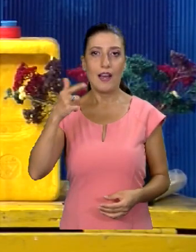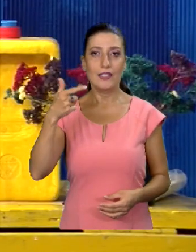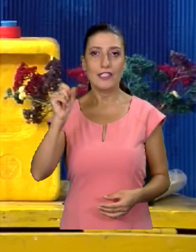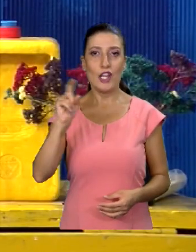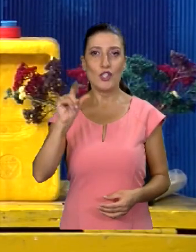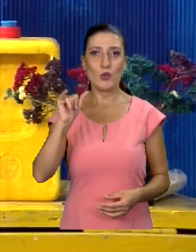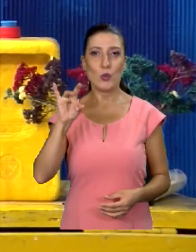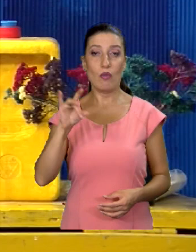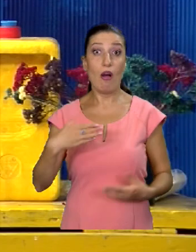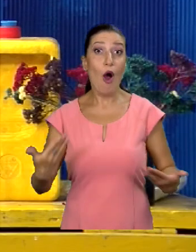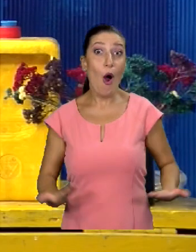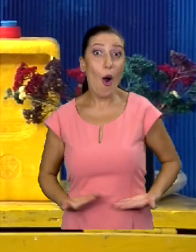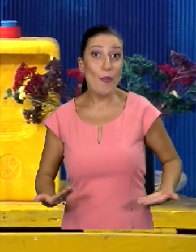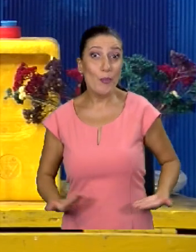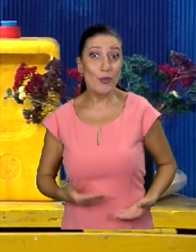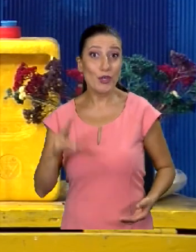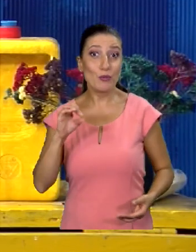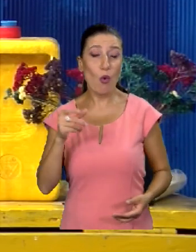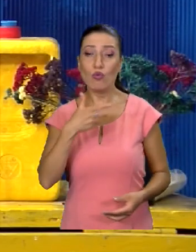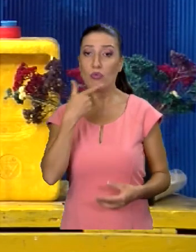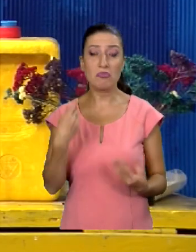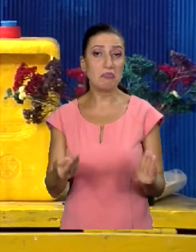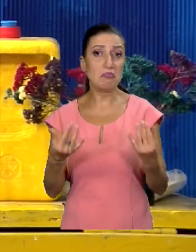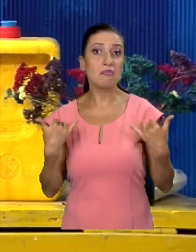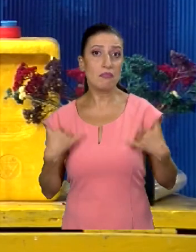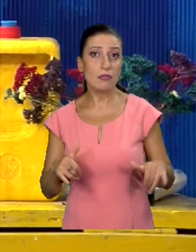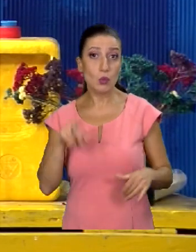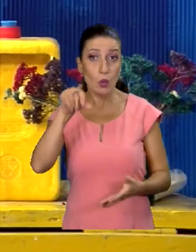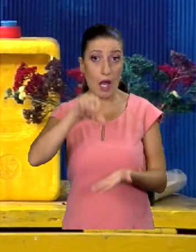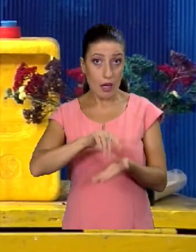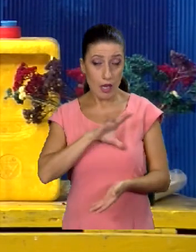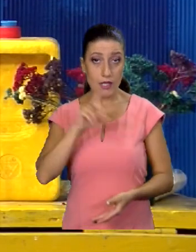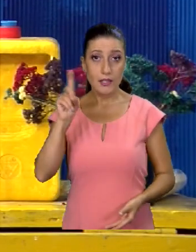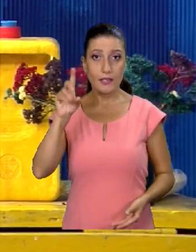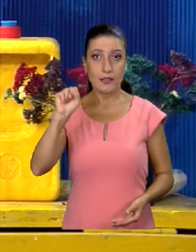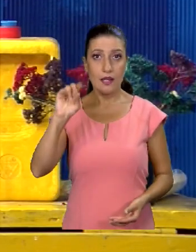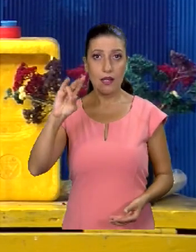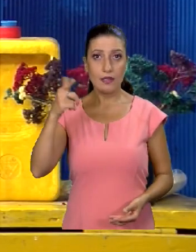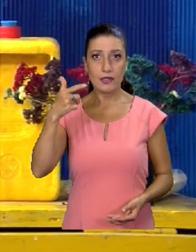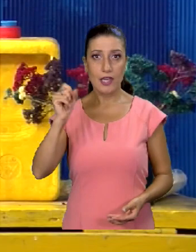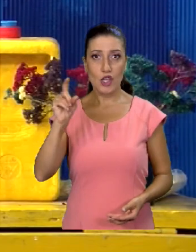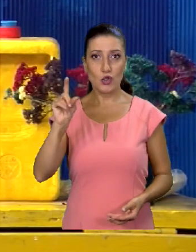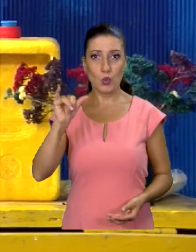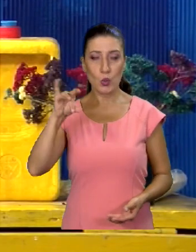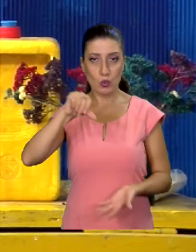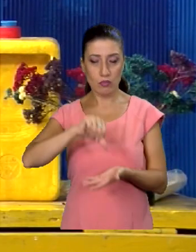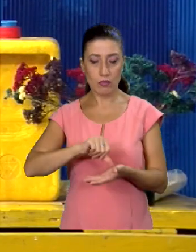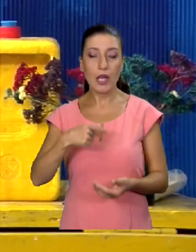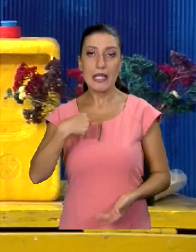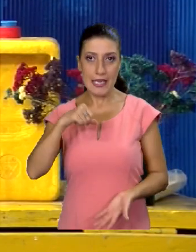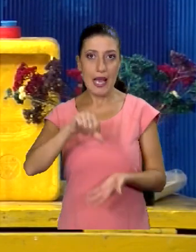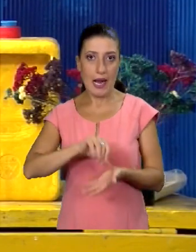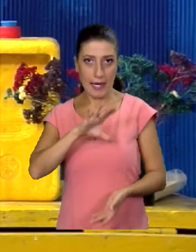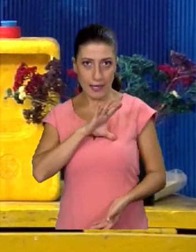մոխ, շատ տպավորիչ էր։ Իսկ դու եղել ես Զանգեզուրում։ Ես դմբլդոխ եղել